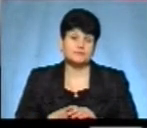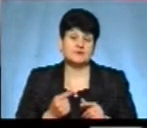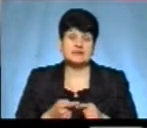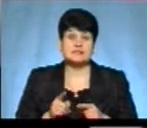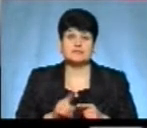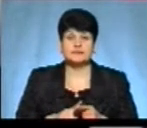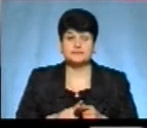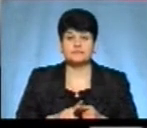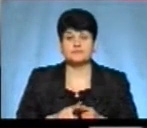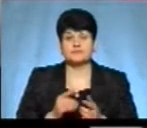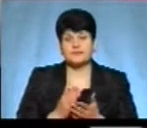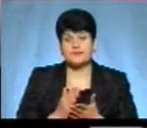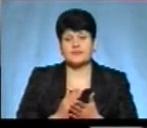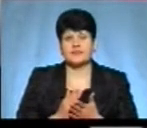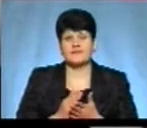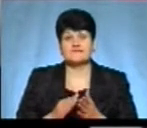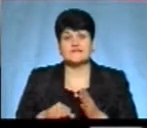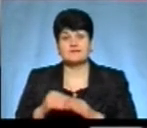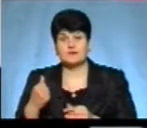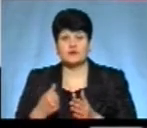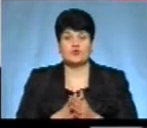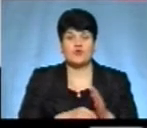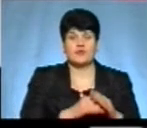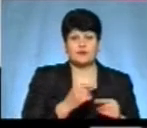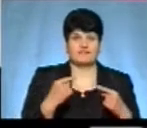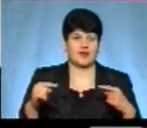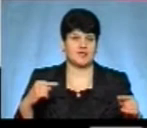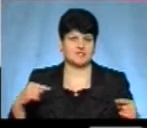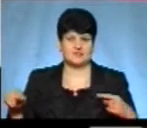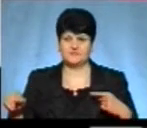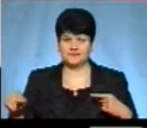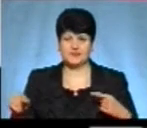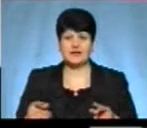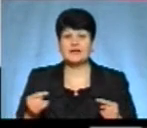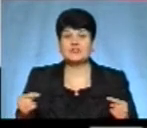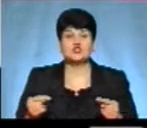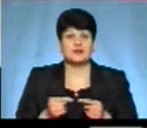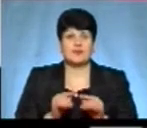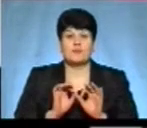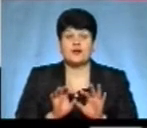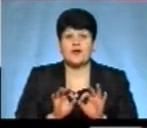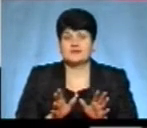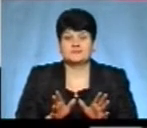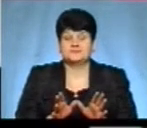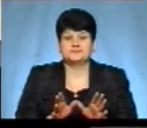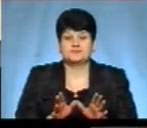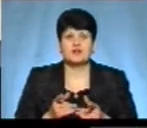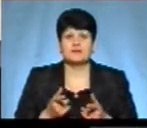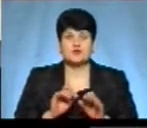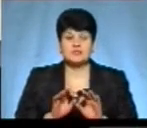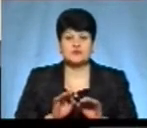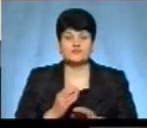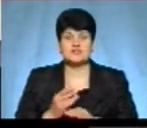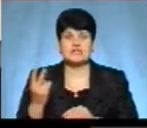підкуп виборців, він має, звичайно, від виборів до виборів він відрізняється. Так? Чітке пояснення, вони, знову ж таки, трактуються в